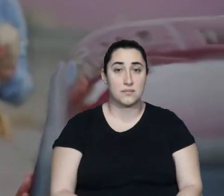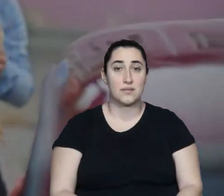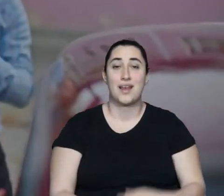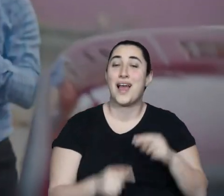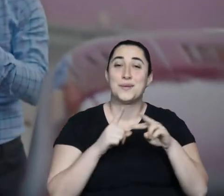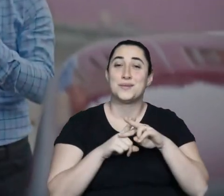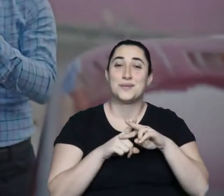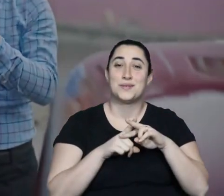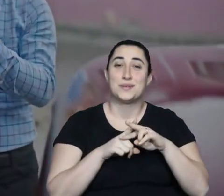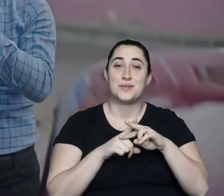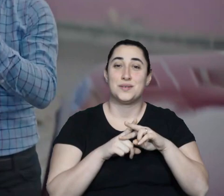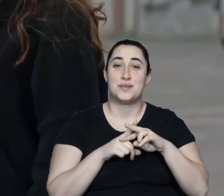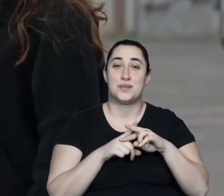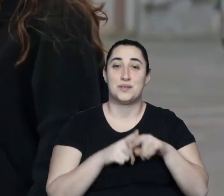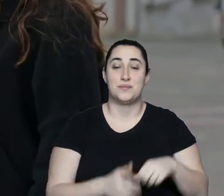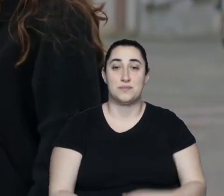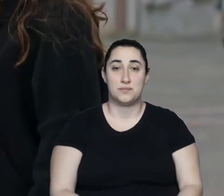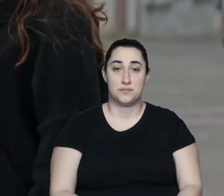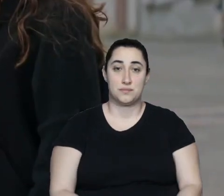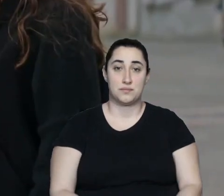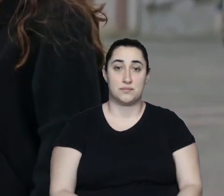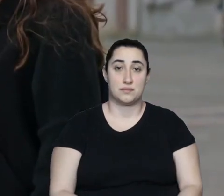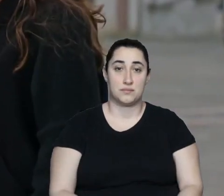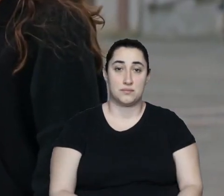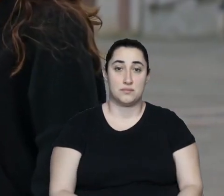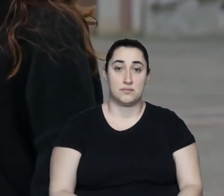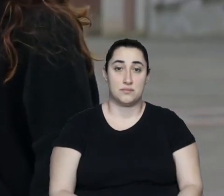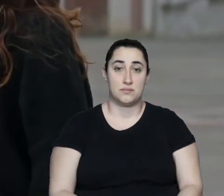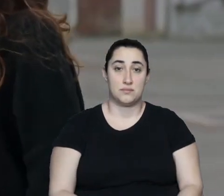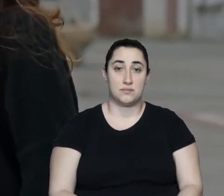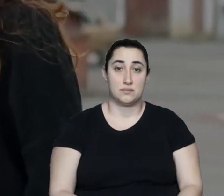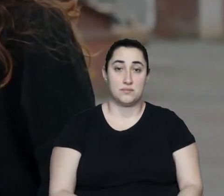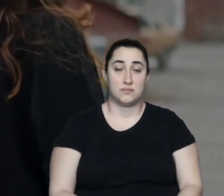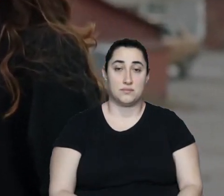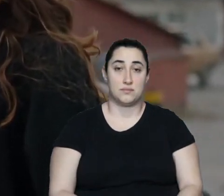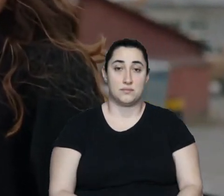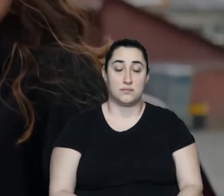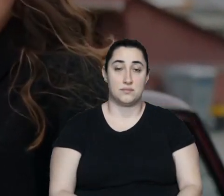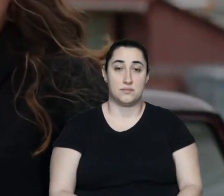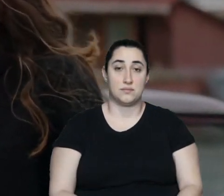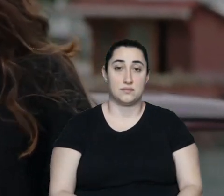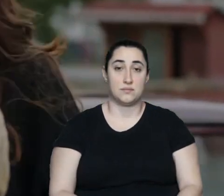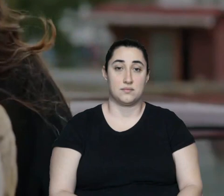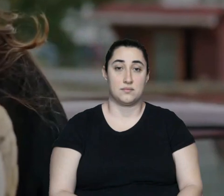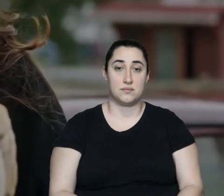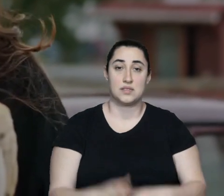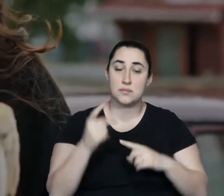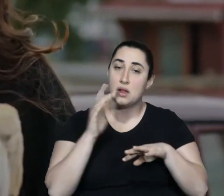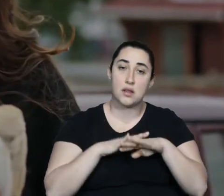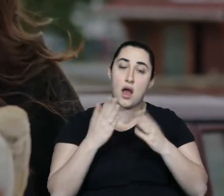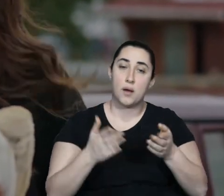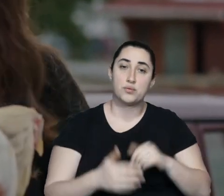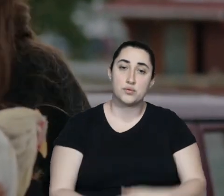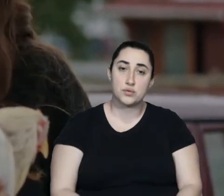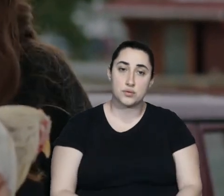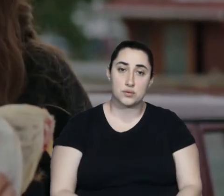Aysu. Elinde tavuk Aysu'ya gösteriyor. Aysu dumur. Bakışları yok artık diye donuklaşarak geldi. İsmail ne yapıyorsun